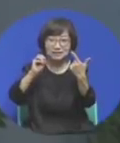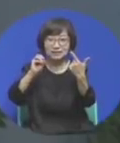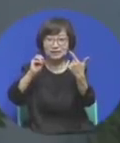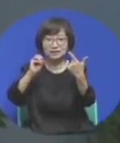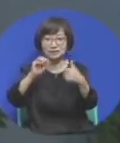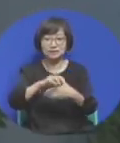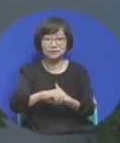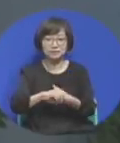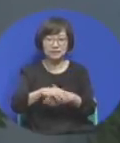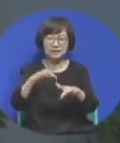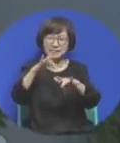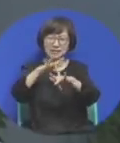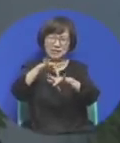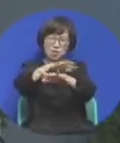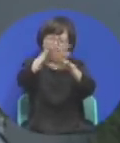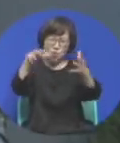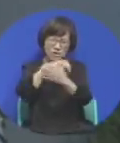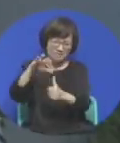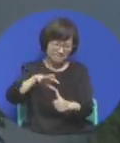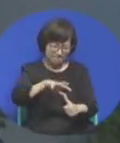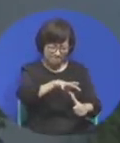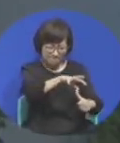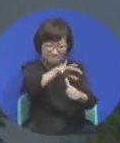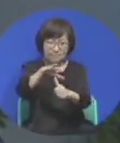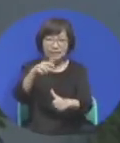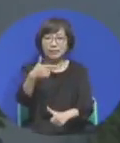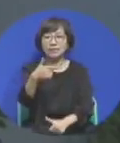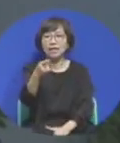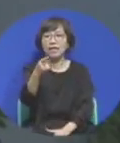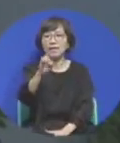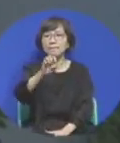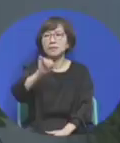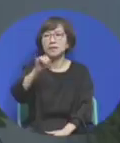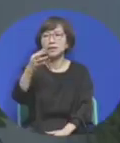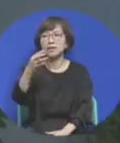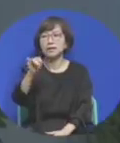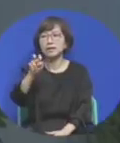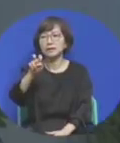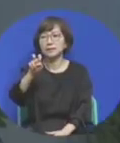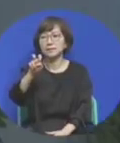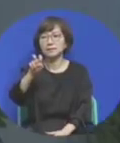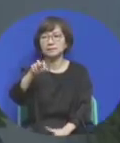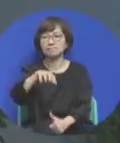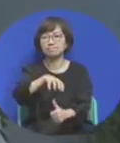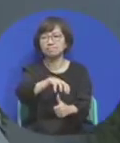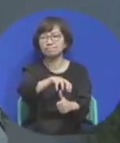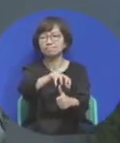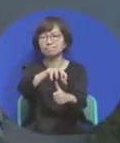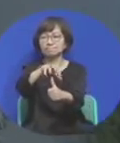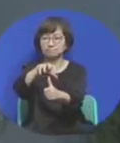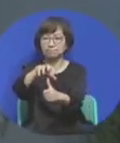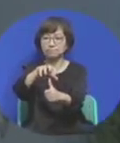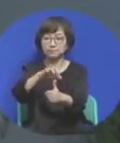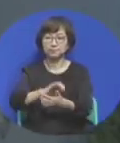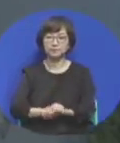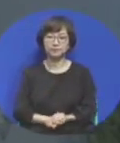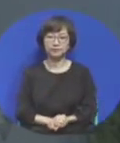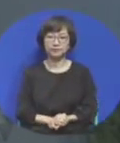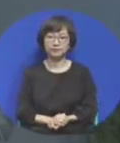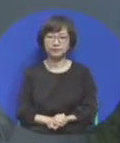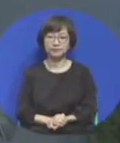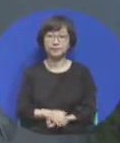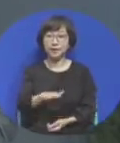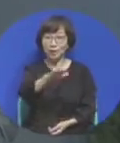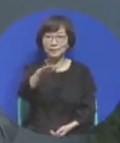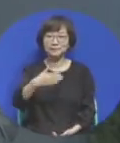사단에게 잡혀버린 거예요. 네피림. In Genesis 6, they realize that they're seized by Satan. That's the Nephilim. 여러분, 내가 주인인 것처럼